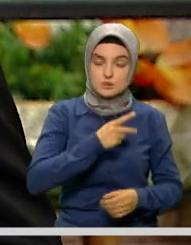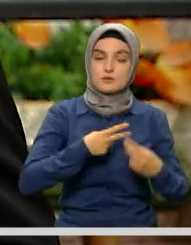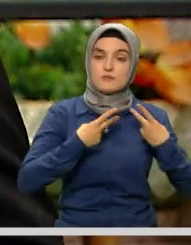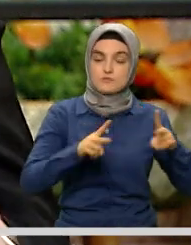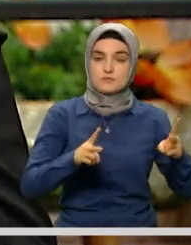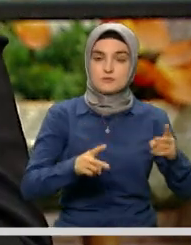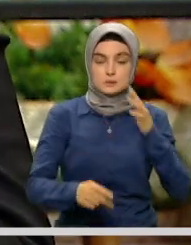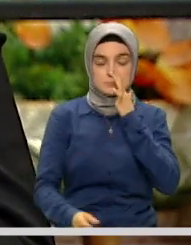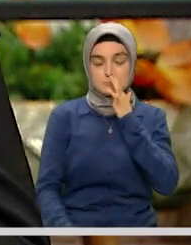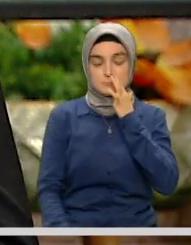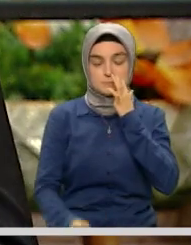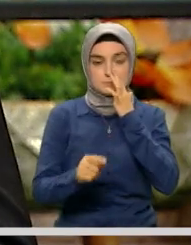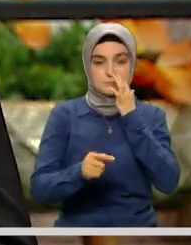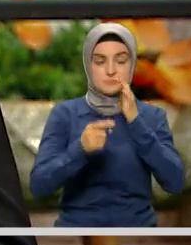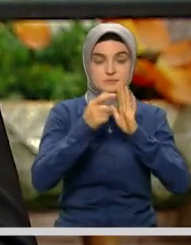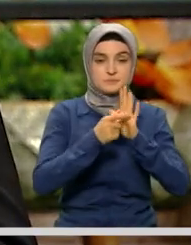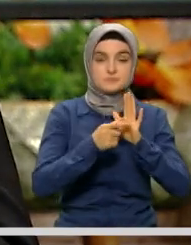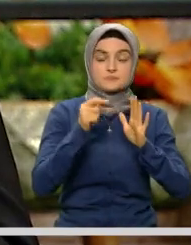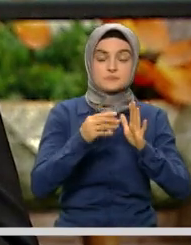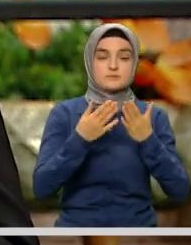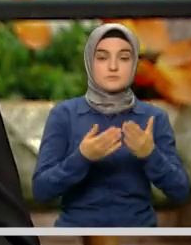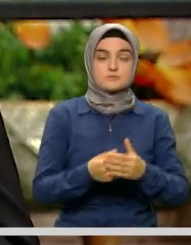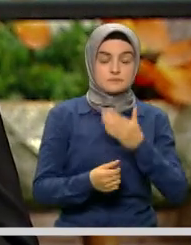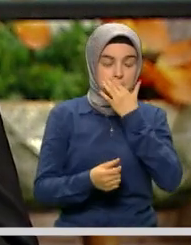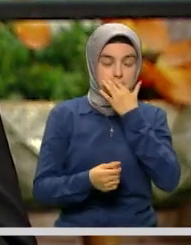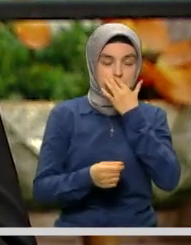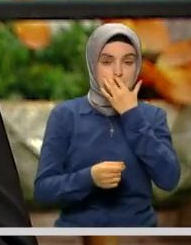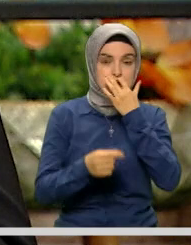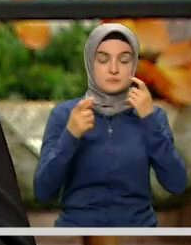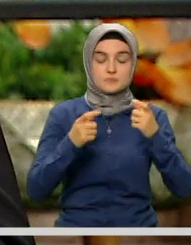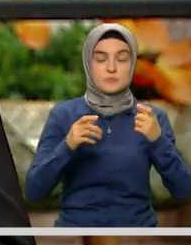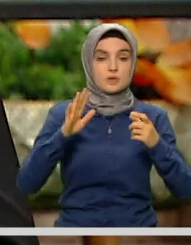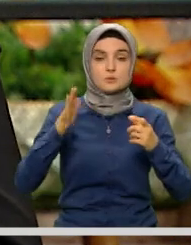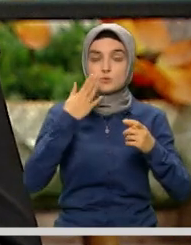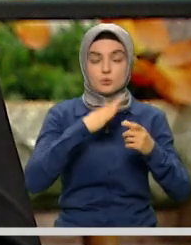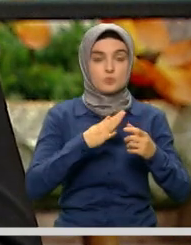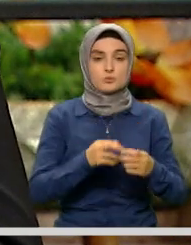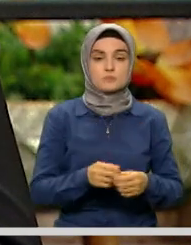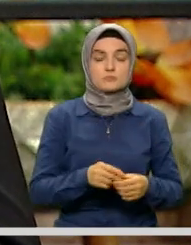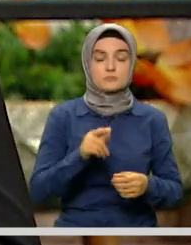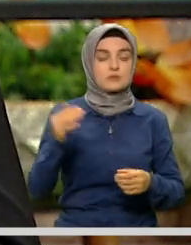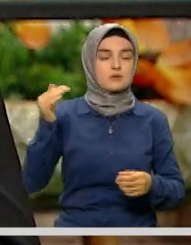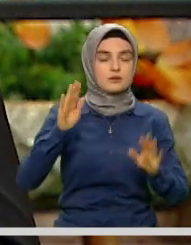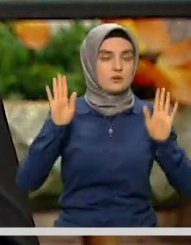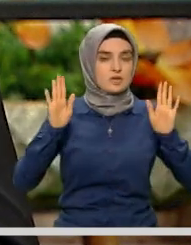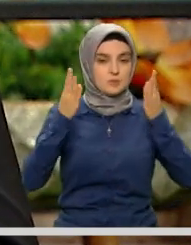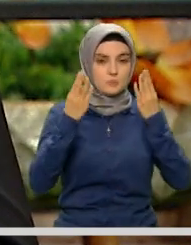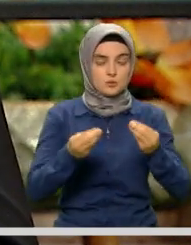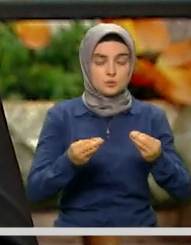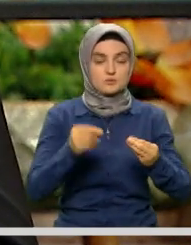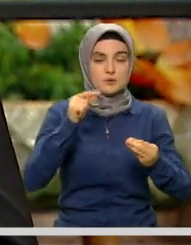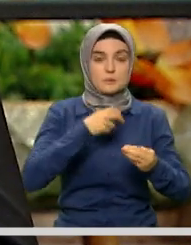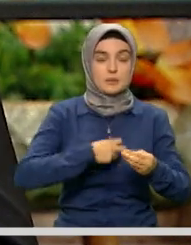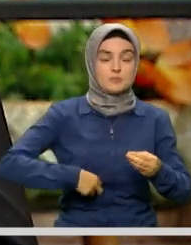affedecek. Hı hı. Şimdi bu ayet indiğinde artık gidecek hiçbir şey kalmıyor ve geliyor, teslim oluyor. Hı hı. Ve Efendimiz